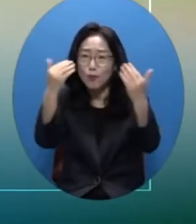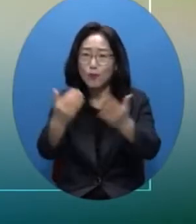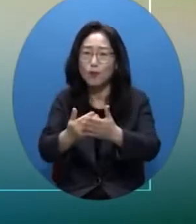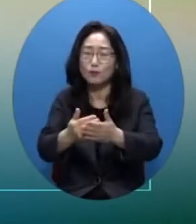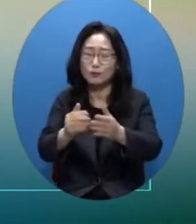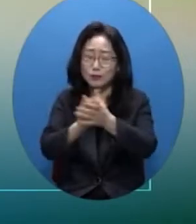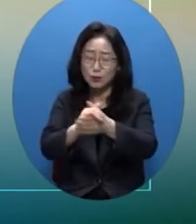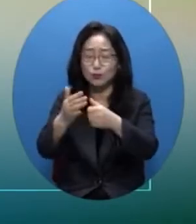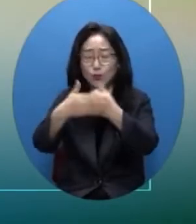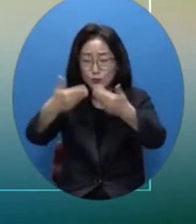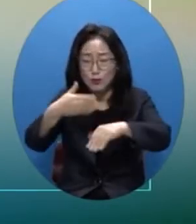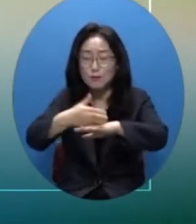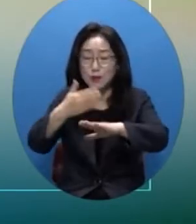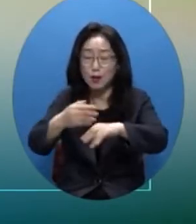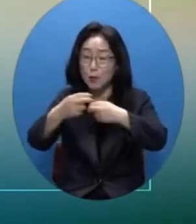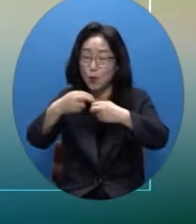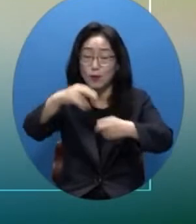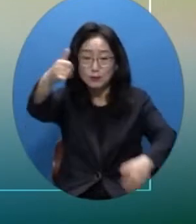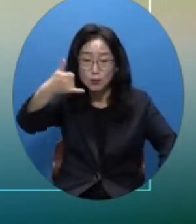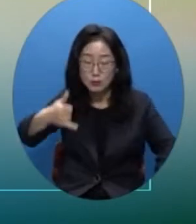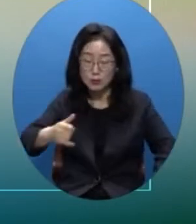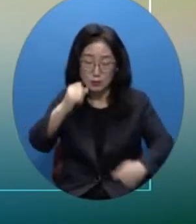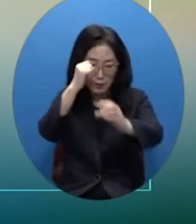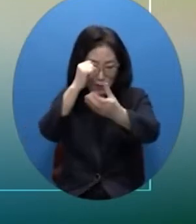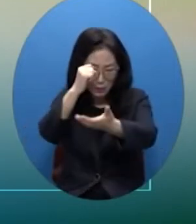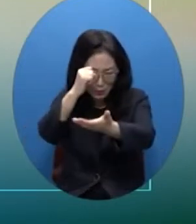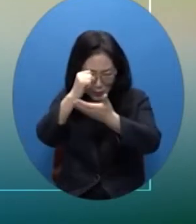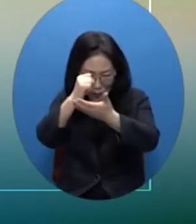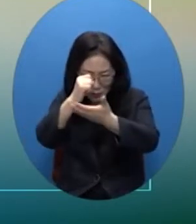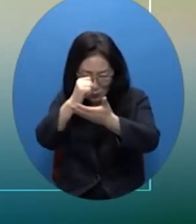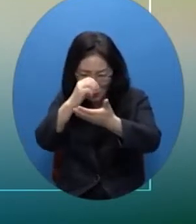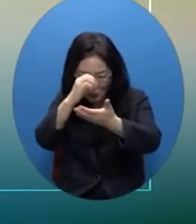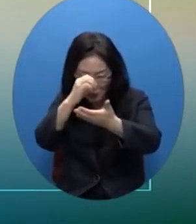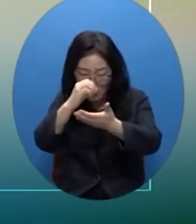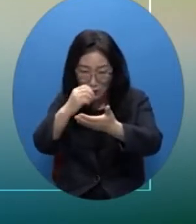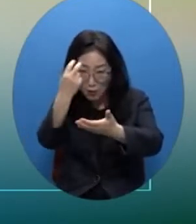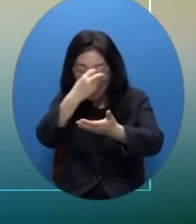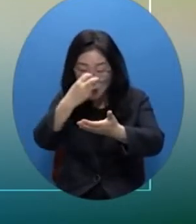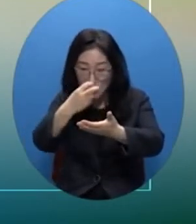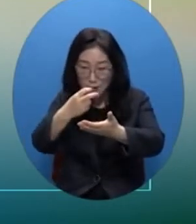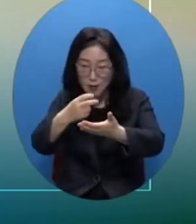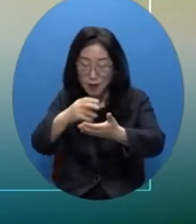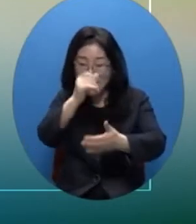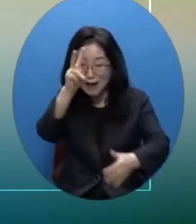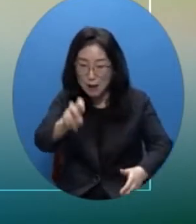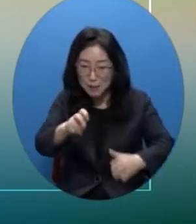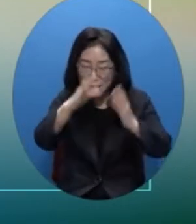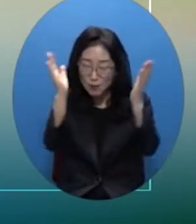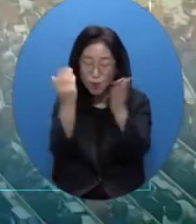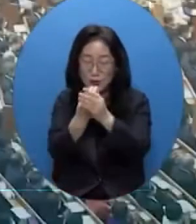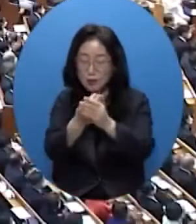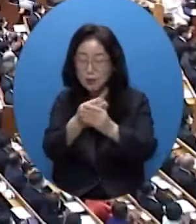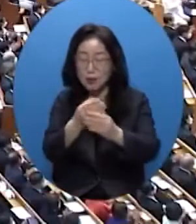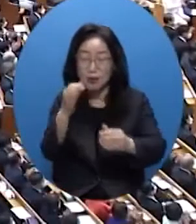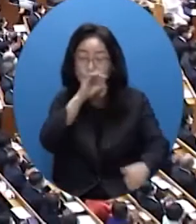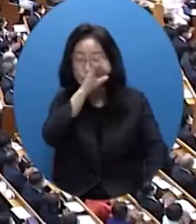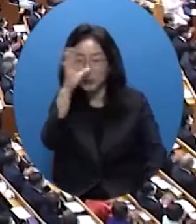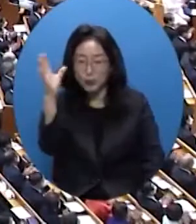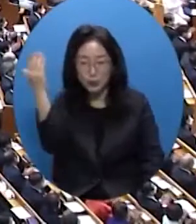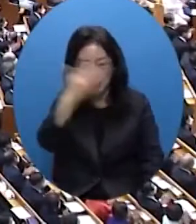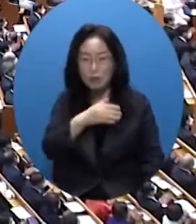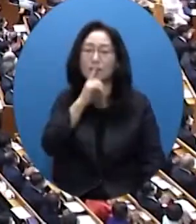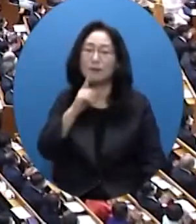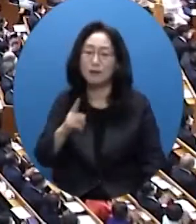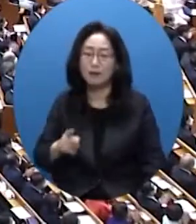온천을 받았는데 조직검사에서 암세포 흔적을 볼 수 없다고 합니다 암이